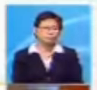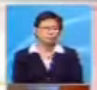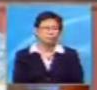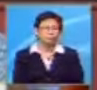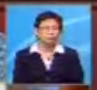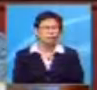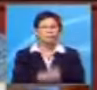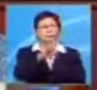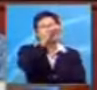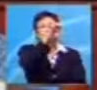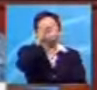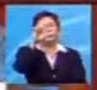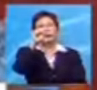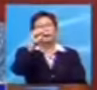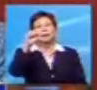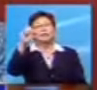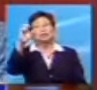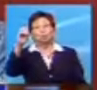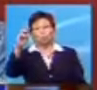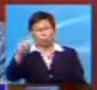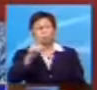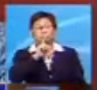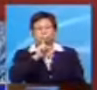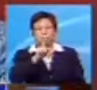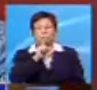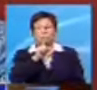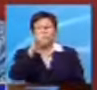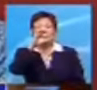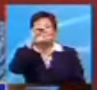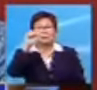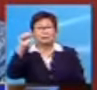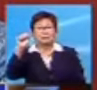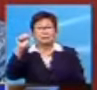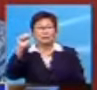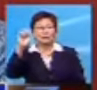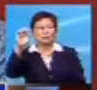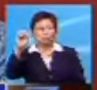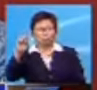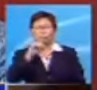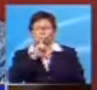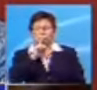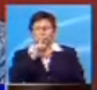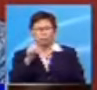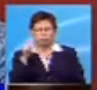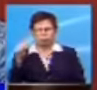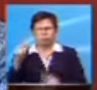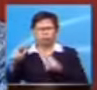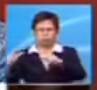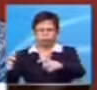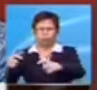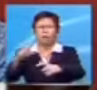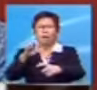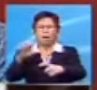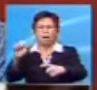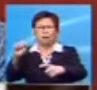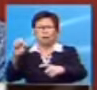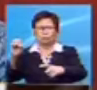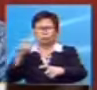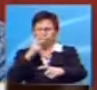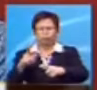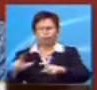diinginiom ini memanglah satu memang berkesan kalau kita lihat dari segi